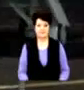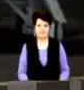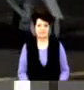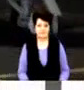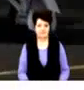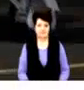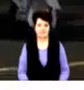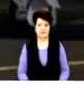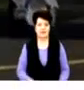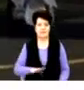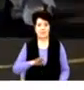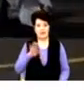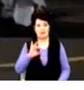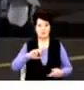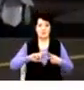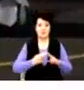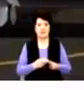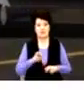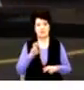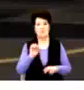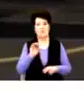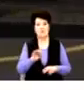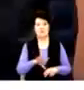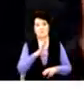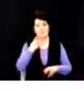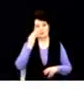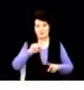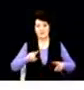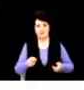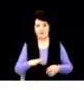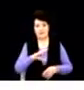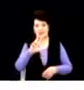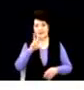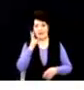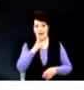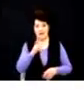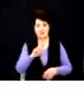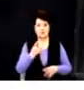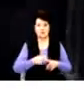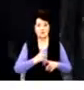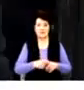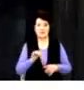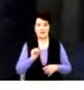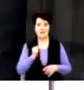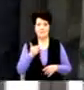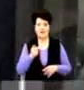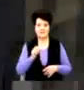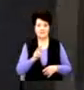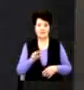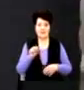subiecte pilotul și inginerul de bord moldoveni care au fost ținuți ostatici timp de trei ani și jumătate în Afganistan au ajuns astăzi în